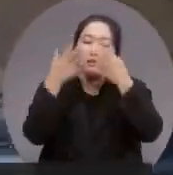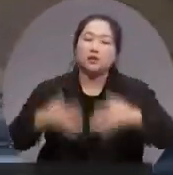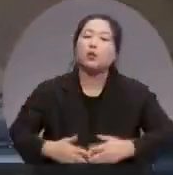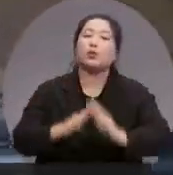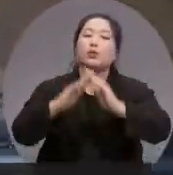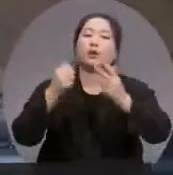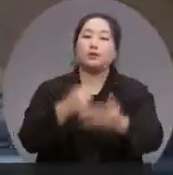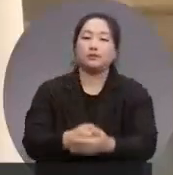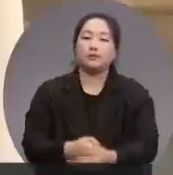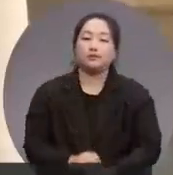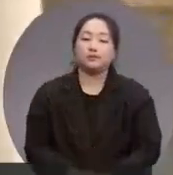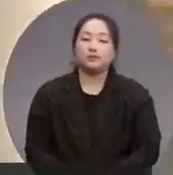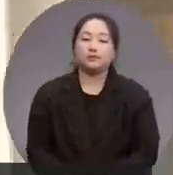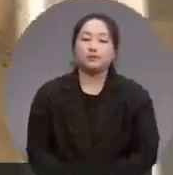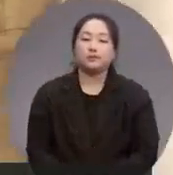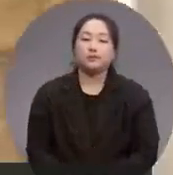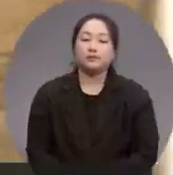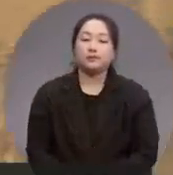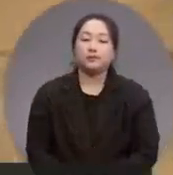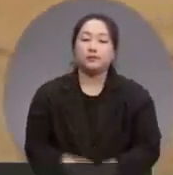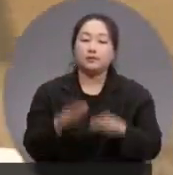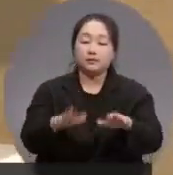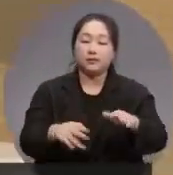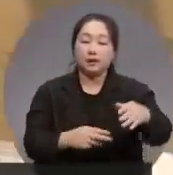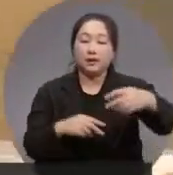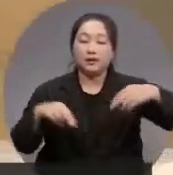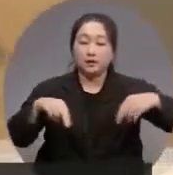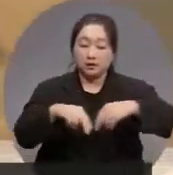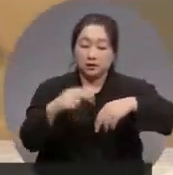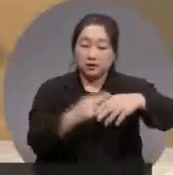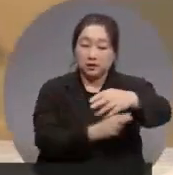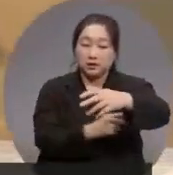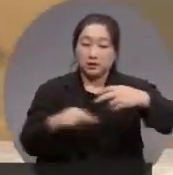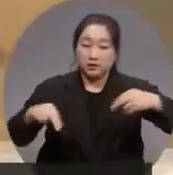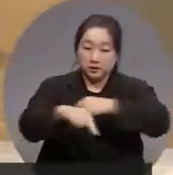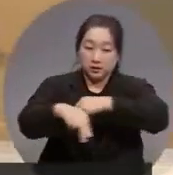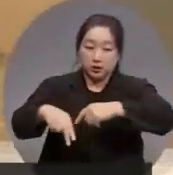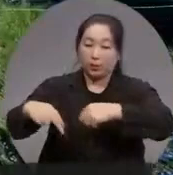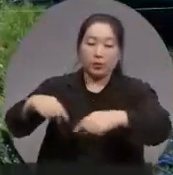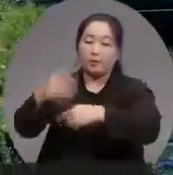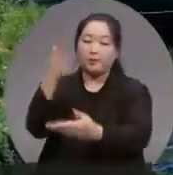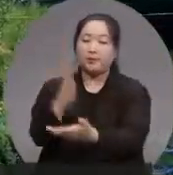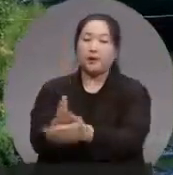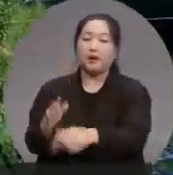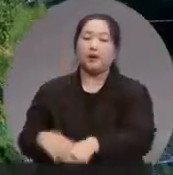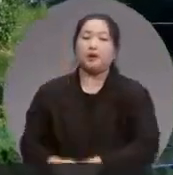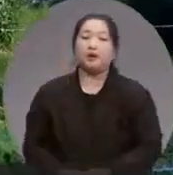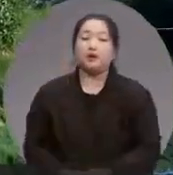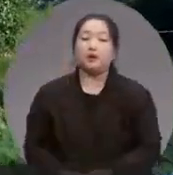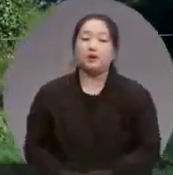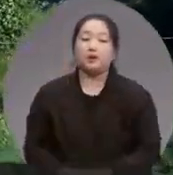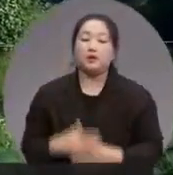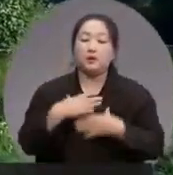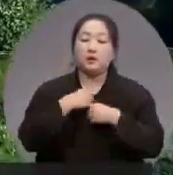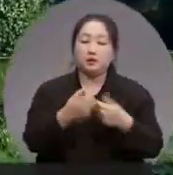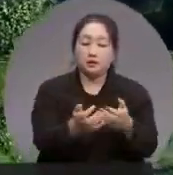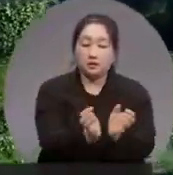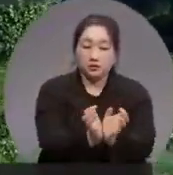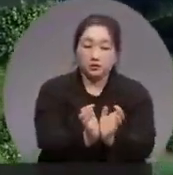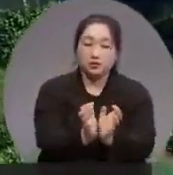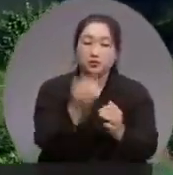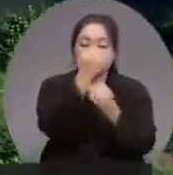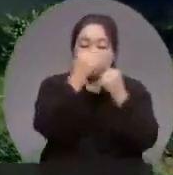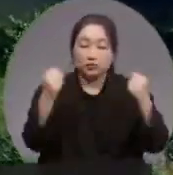하기로 했습니다. 현재 인도교는 통행이 불가능합니다. 한편 행정안전부와